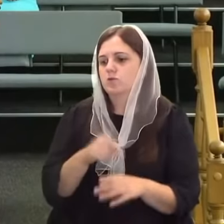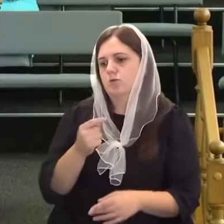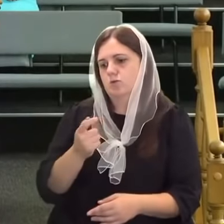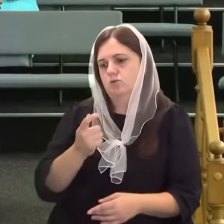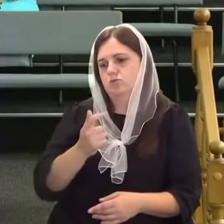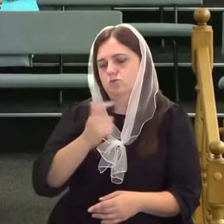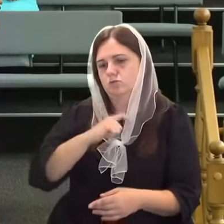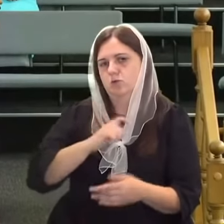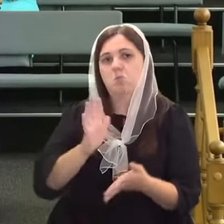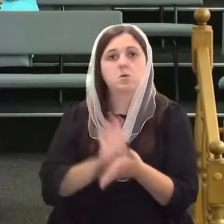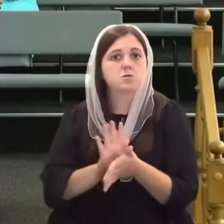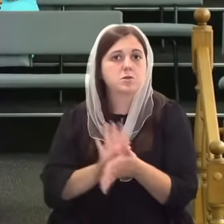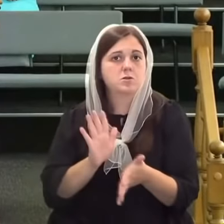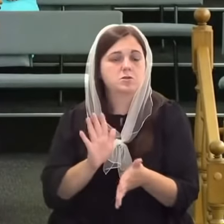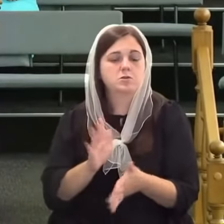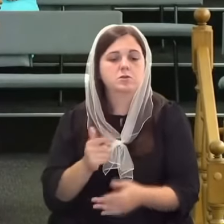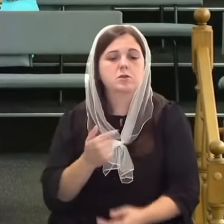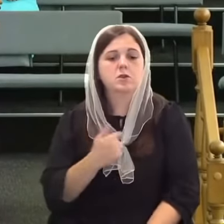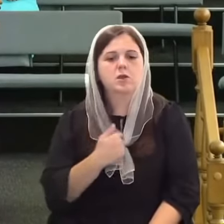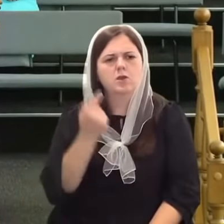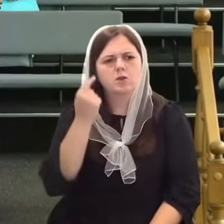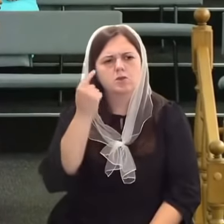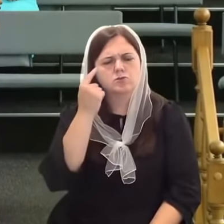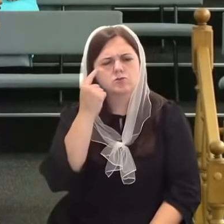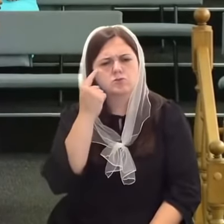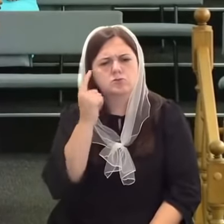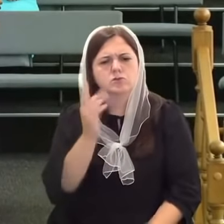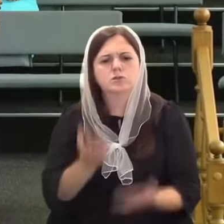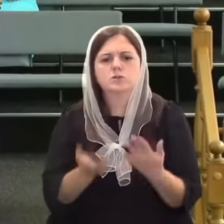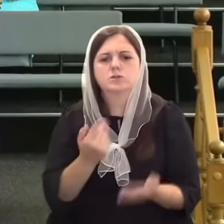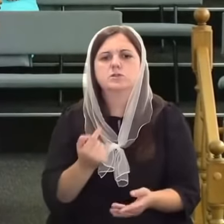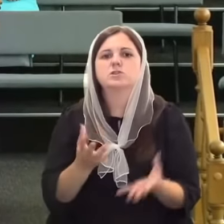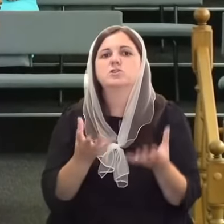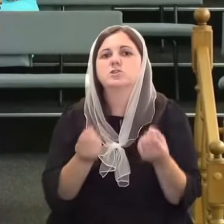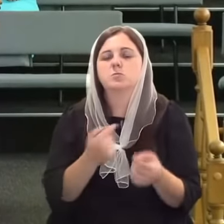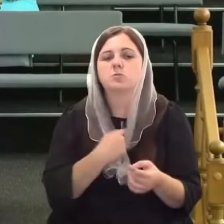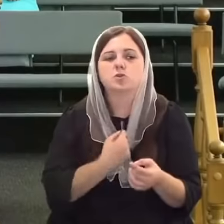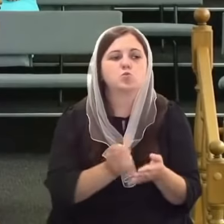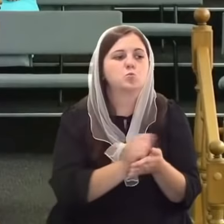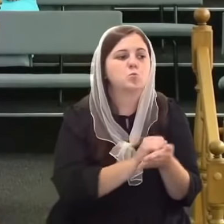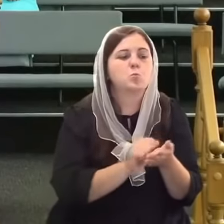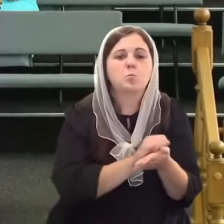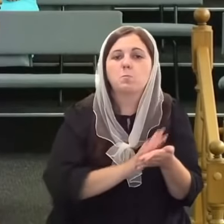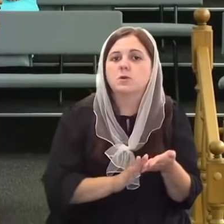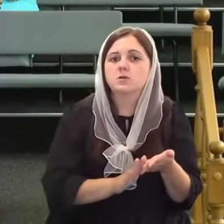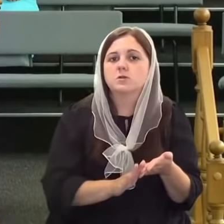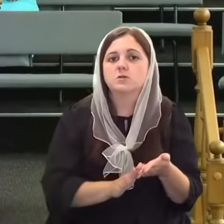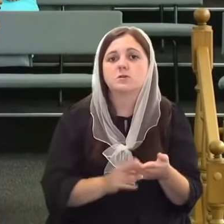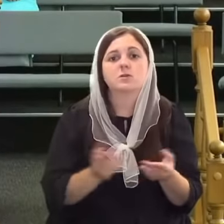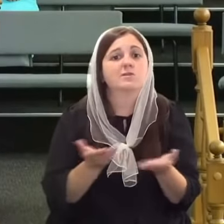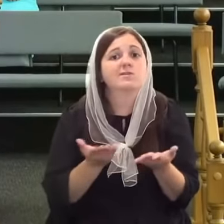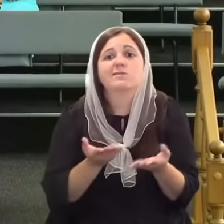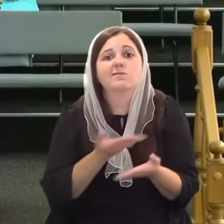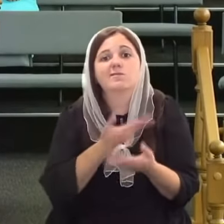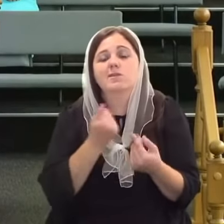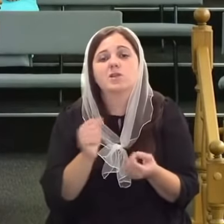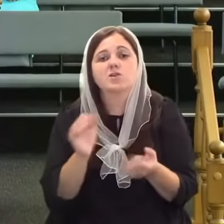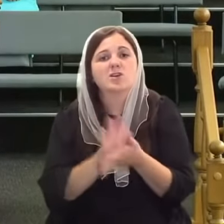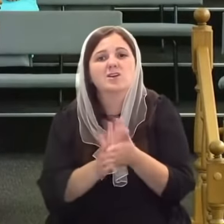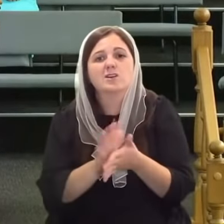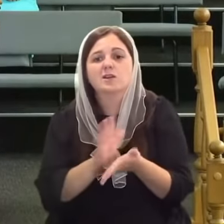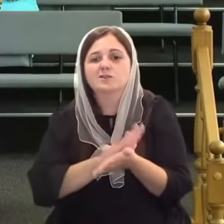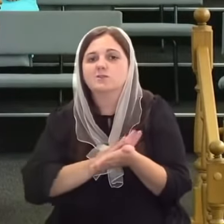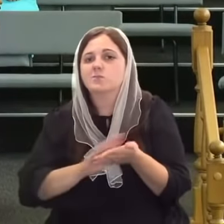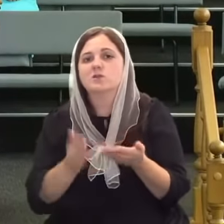грязным. И мне так кажется, что если я еще раз побегу купаться, я, наверное, эту грязь не смою».